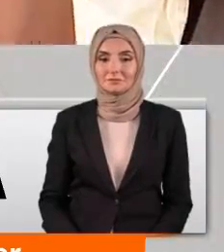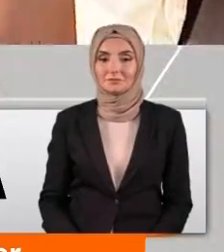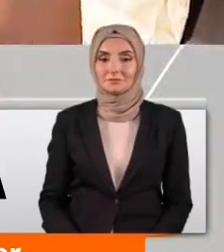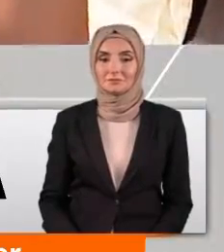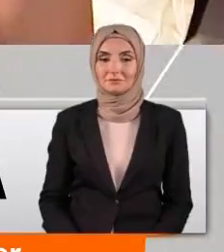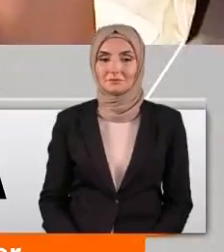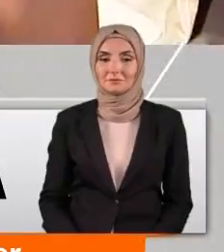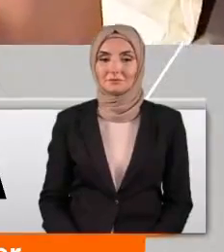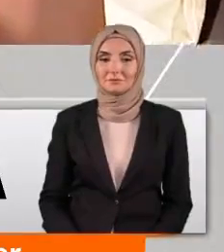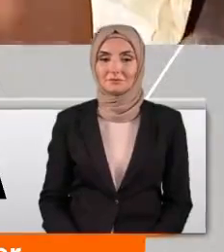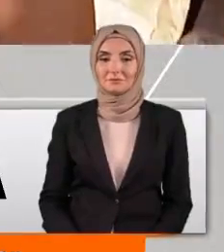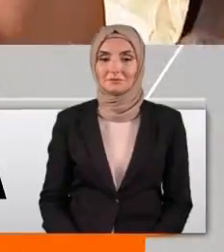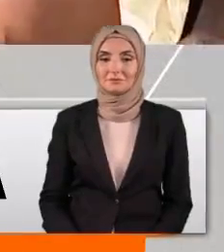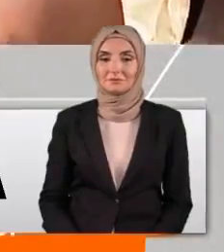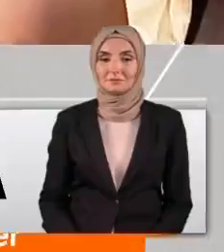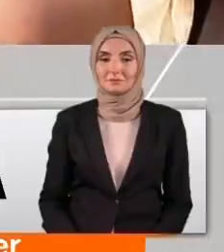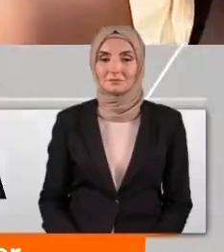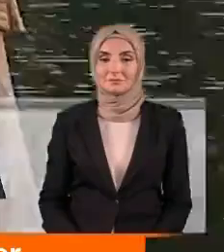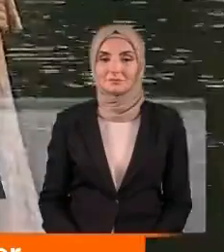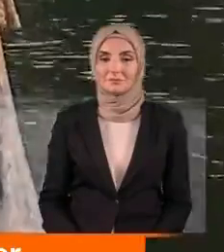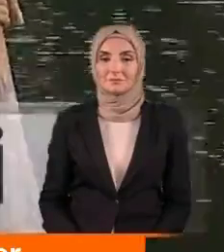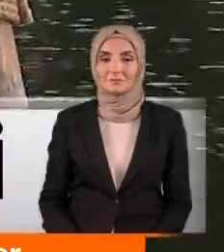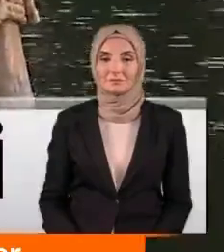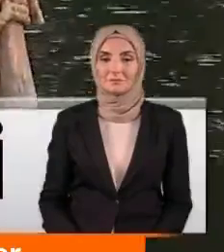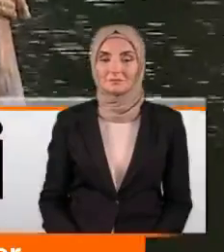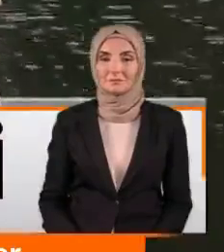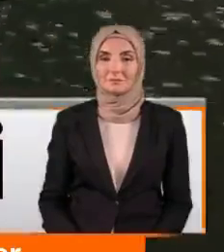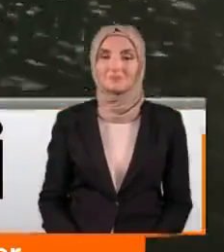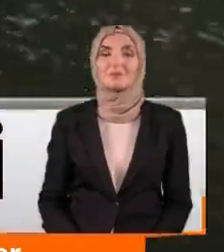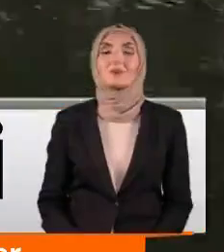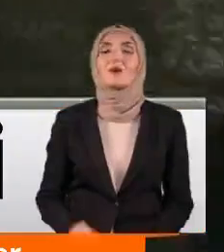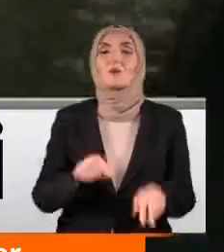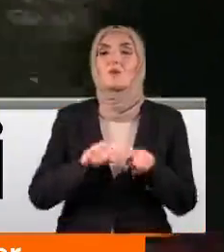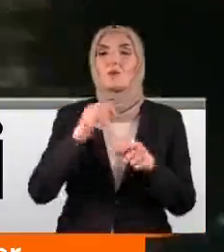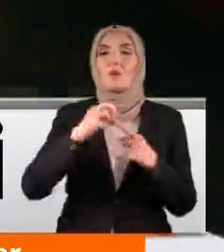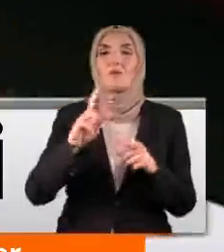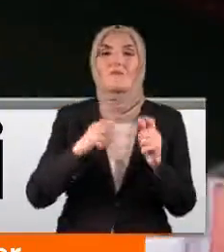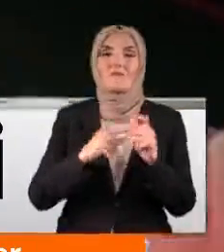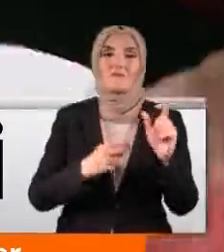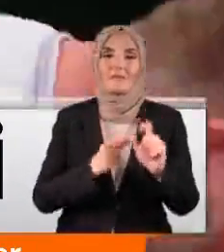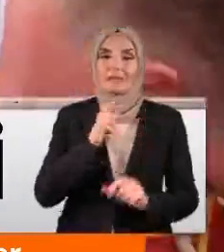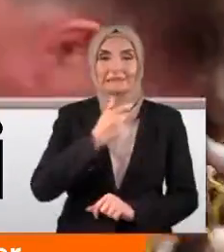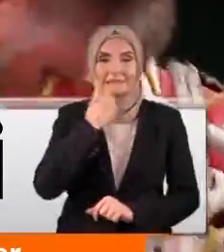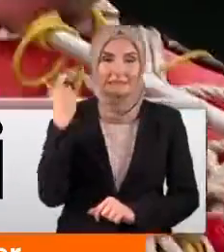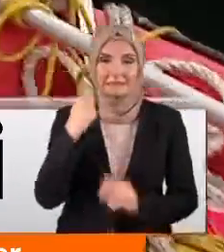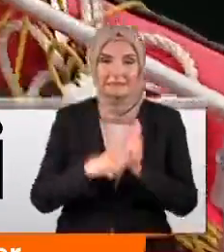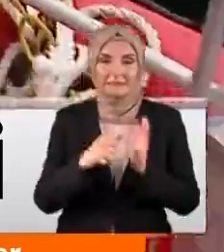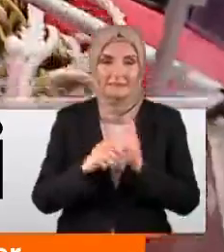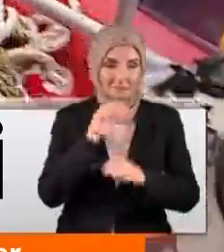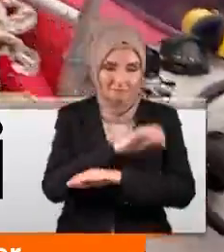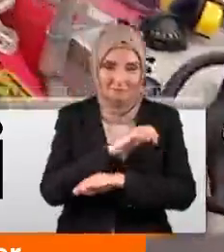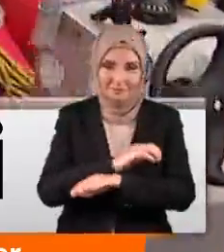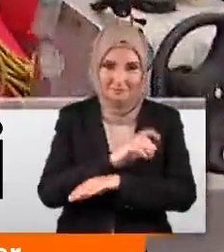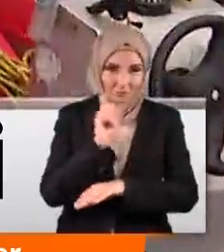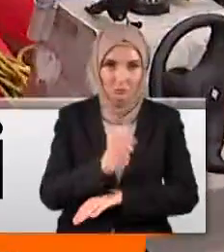edebilir miydin bu gemiyle 93 gün? Biraz sıkılırdım. Norveç'teki arkeolojik kazılarda bulunan Klaastad Ship isimli Viking yelken